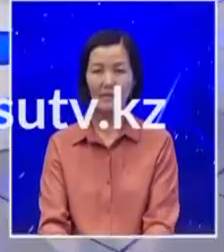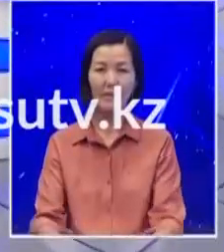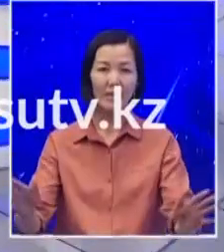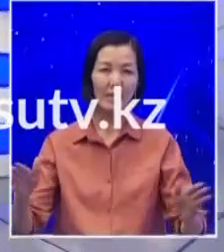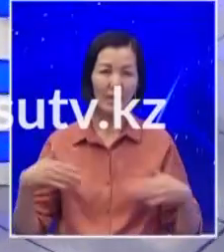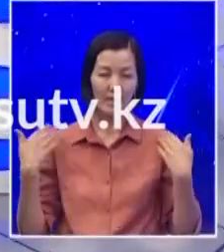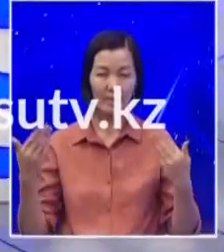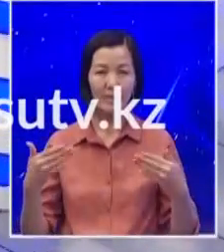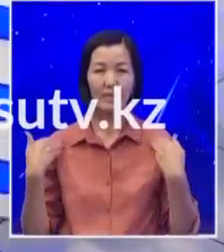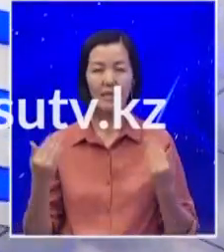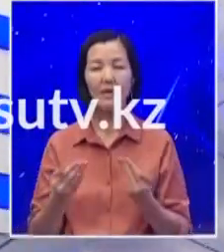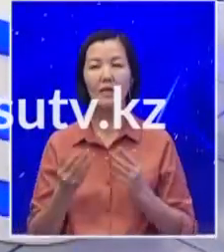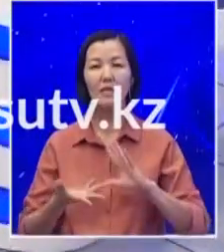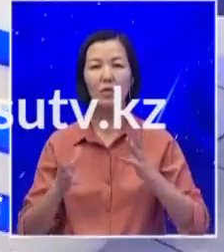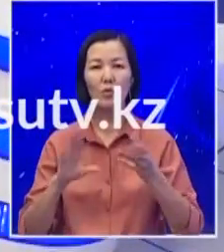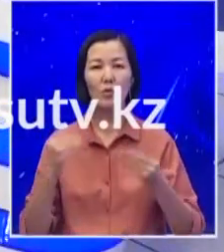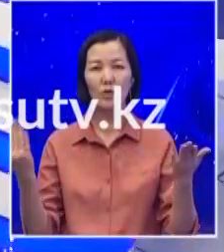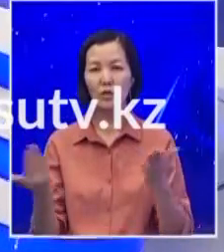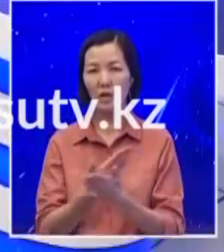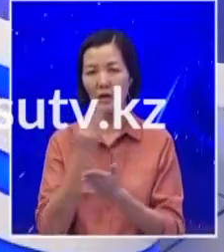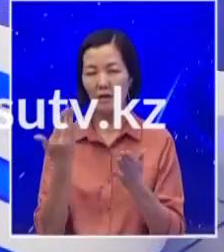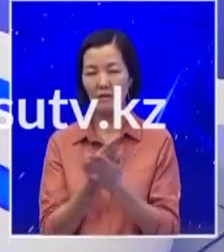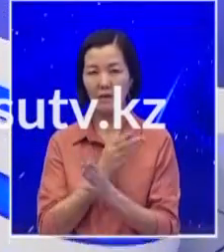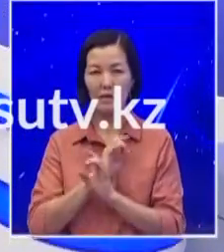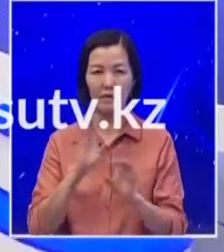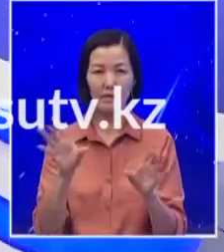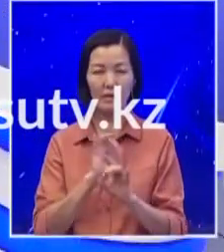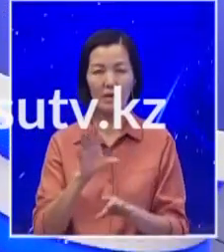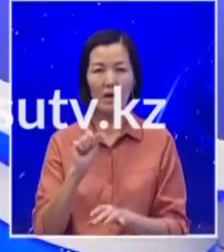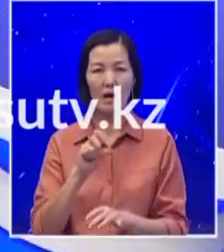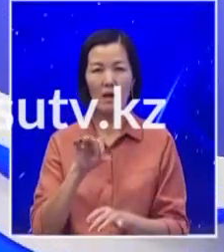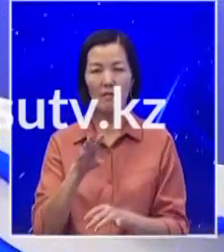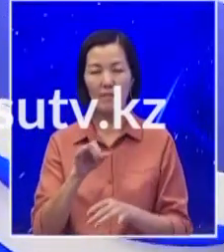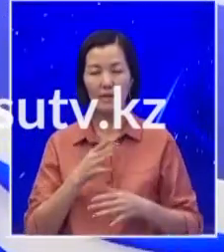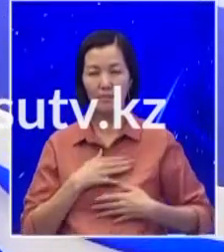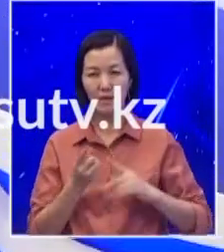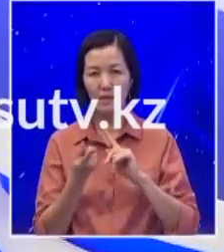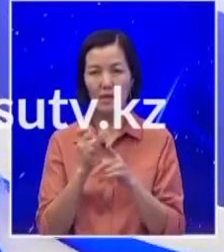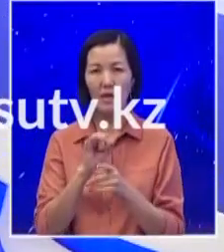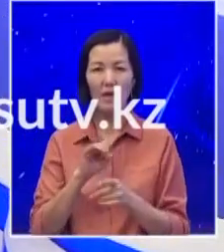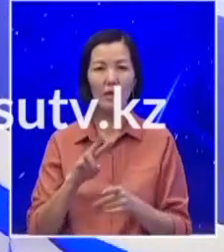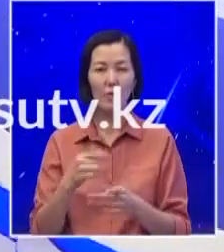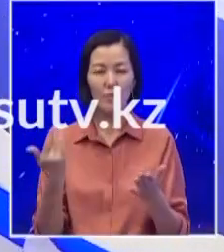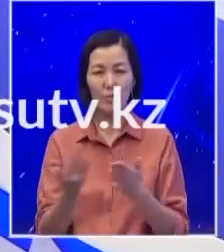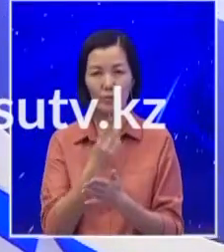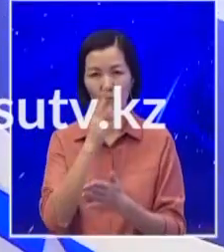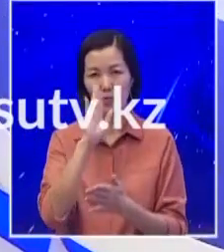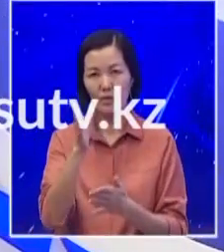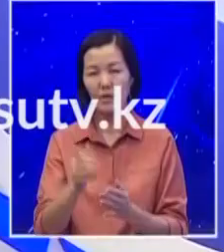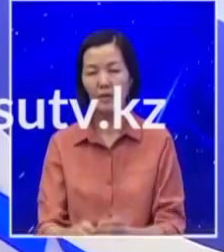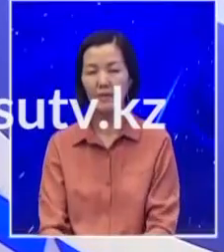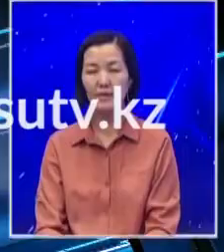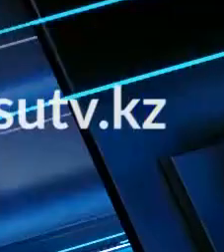Ассаламу алейкум, қадірменді көрермен. Эфирде жаңалықтар, студияда Алмат Хамид, сурдо дұрмада Айгүл Жұмашқызы. Бүгін көретіндеріміз.